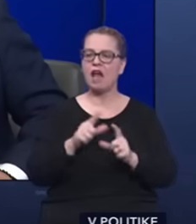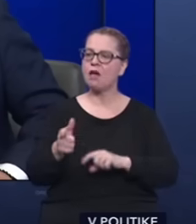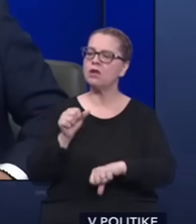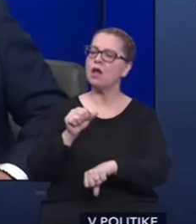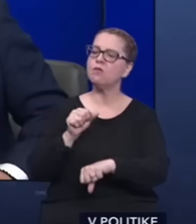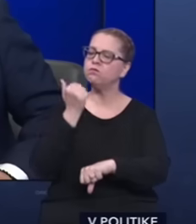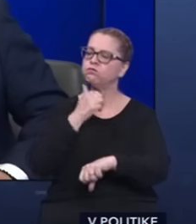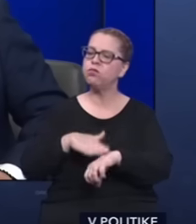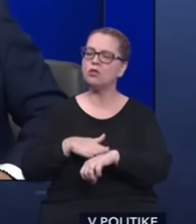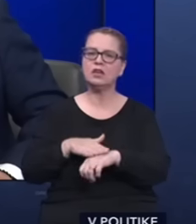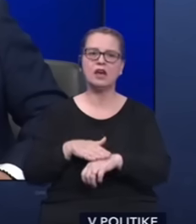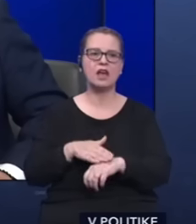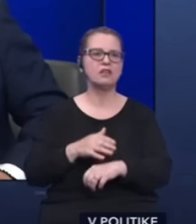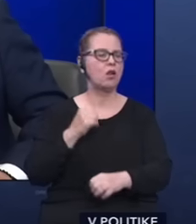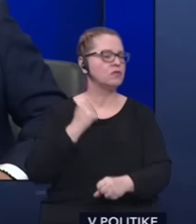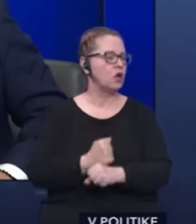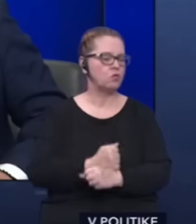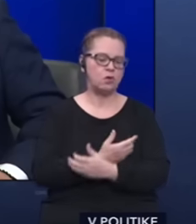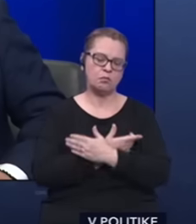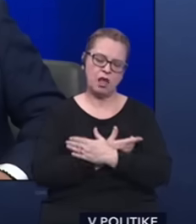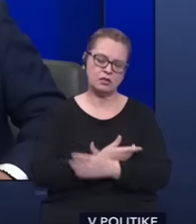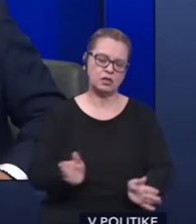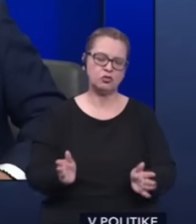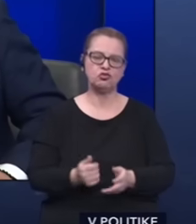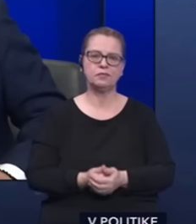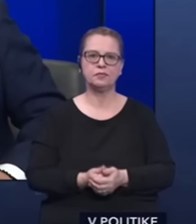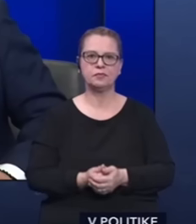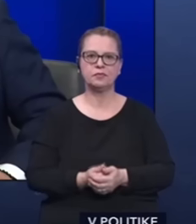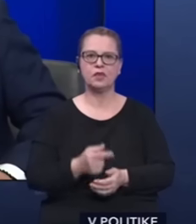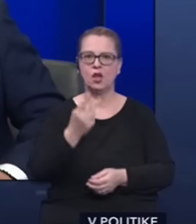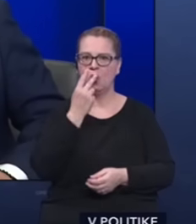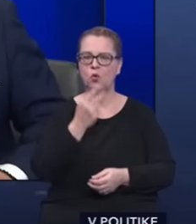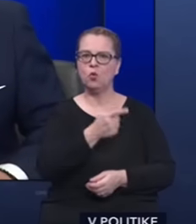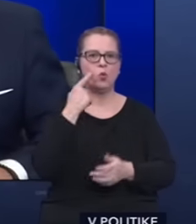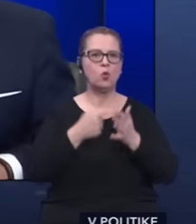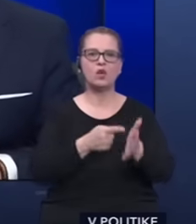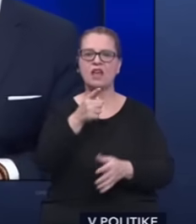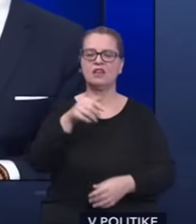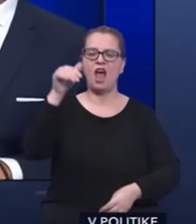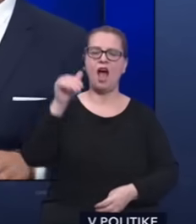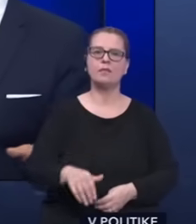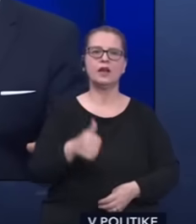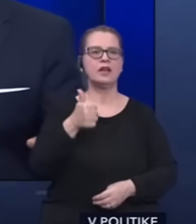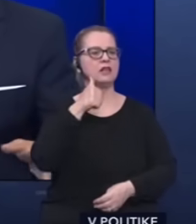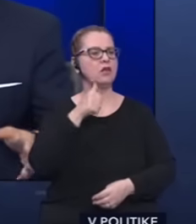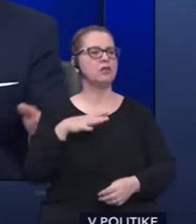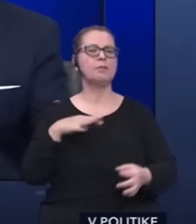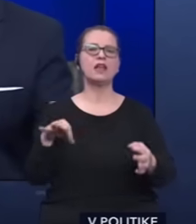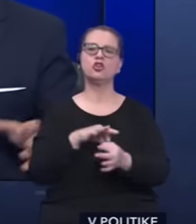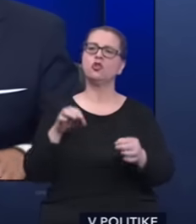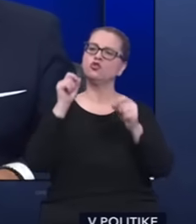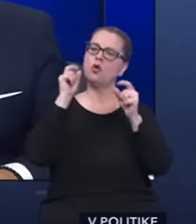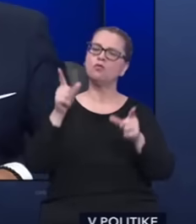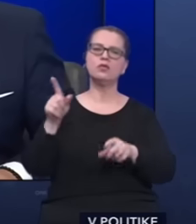podnikateľov pre žiadnu oblasť nič. Ukázali ste svoj amatérizmus. Jedného dňa sa pani Cigániková zobudí a je